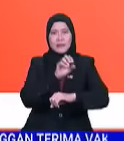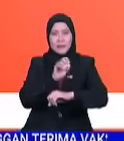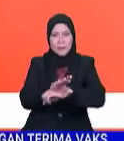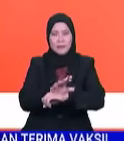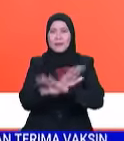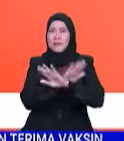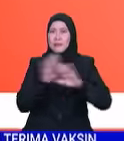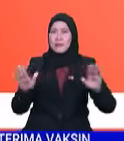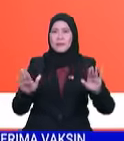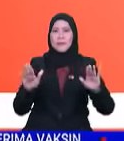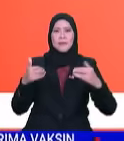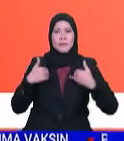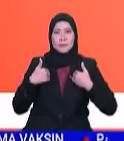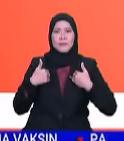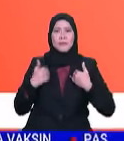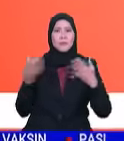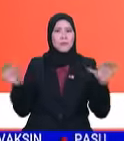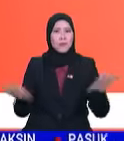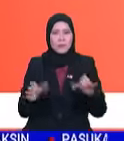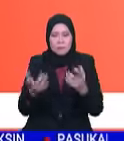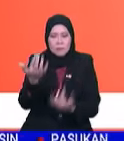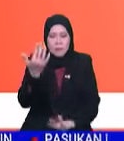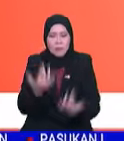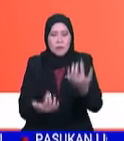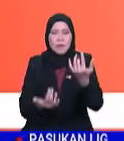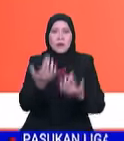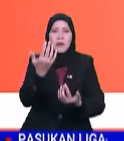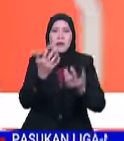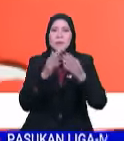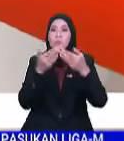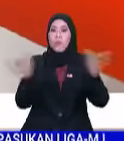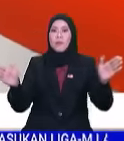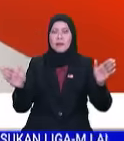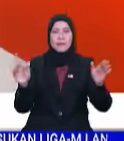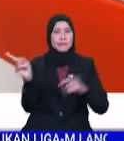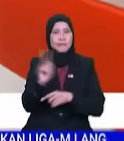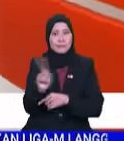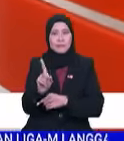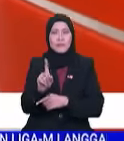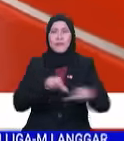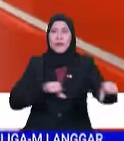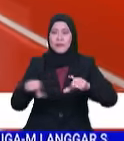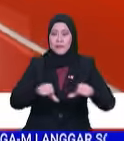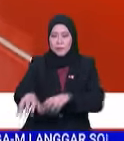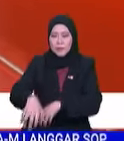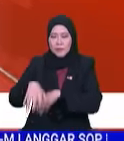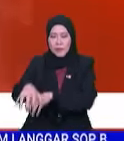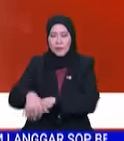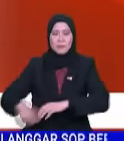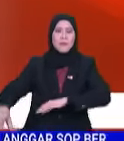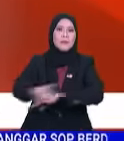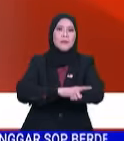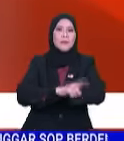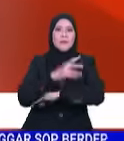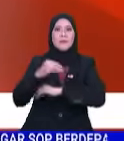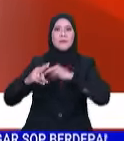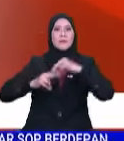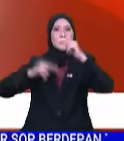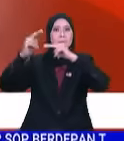supaya tidak ada mana-mana pihak melakukan pembakaran terbuka, terutama membabitkan aktiviti pertanian, peladangan dan